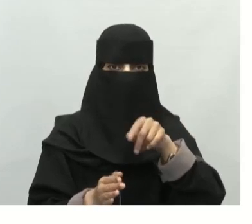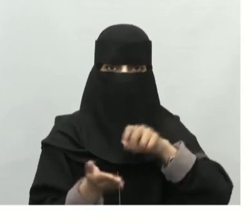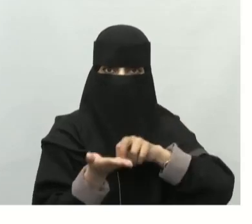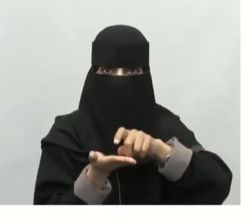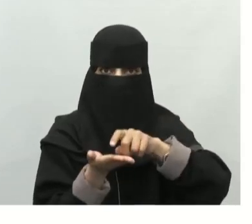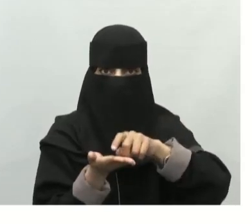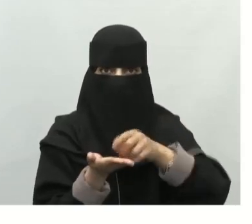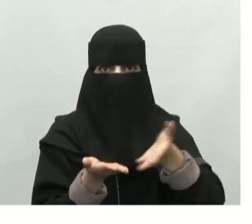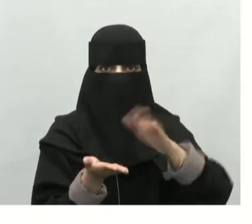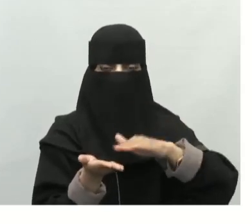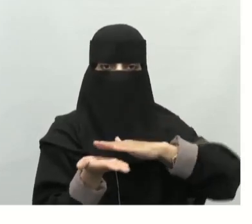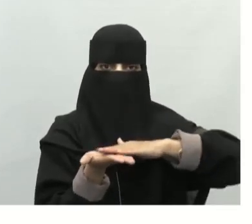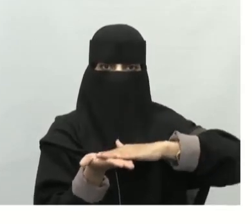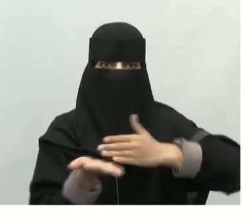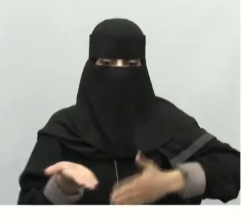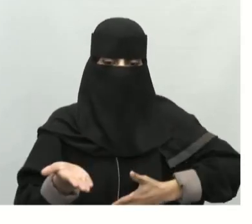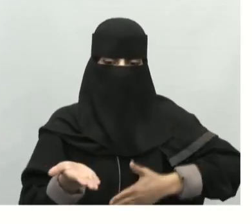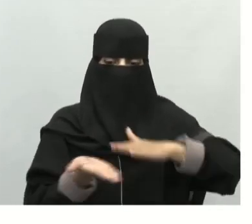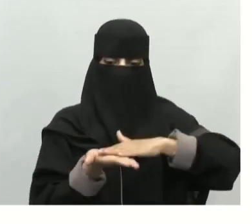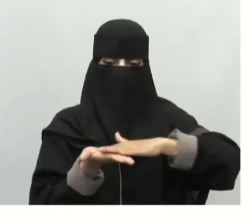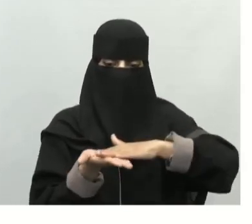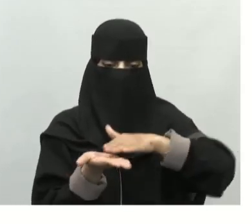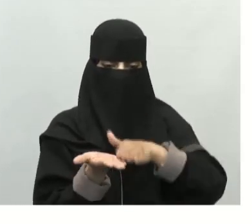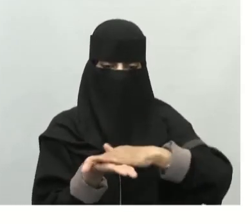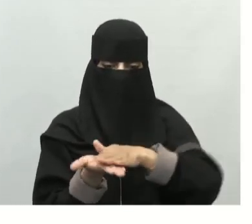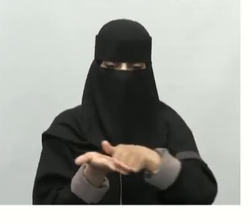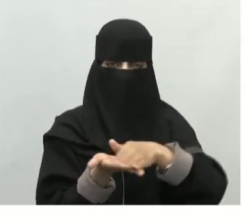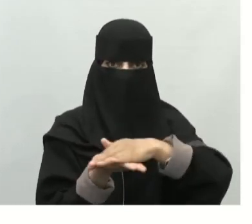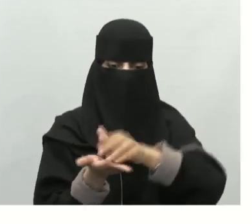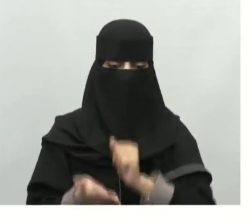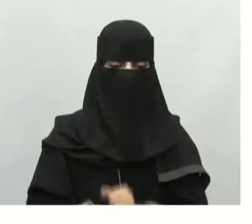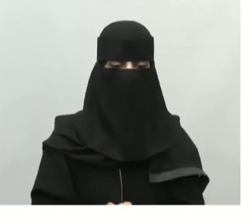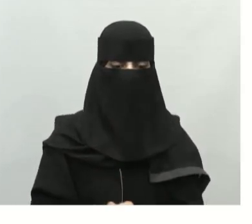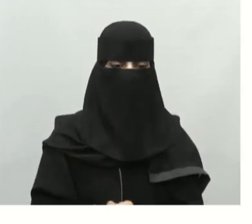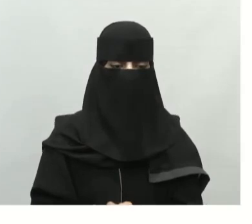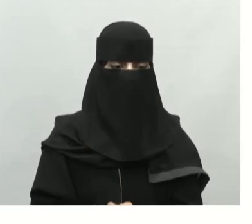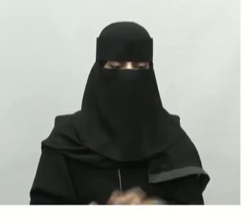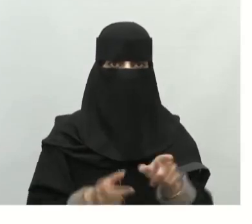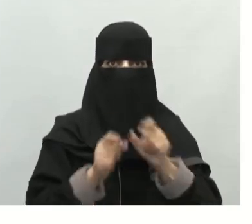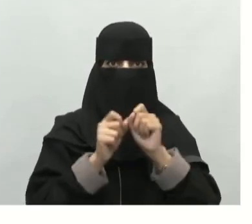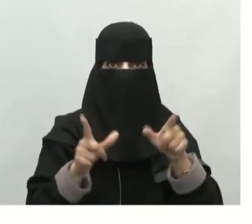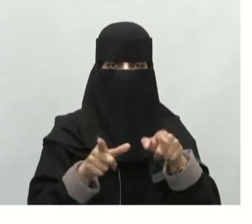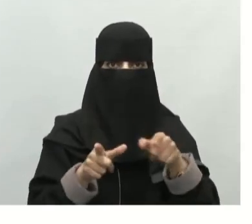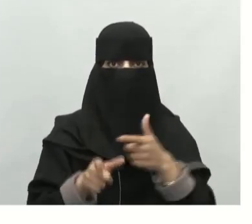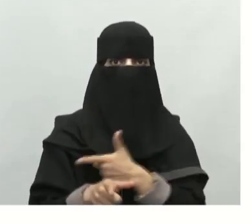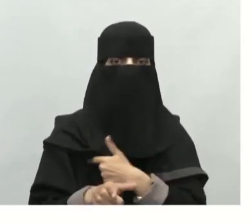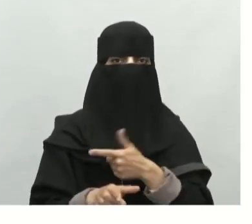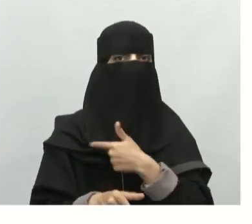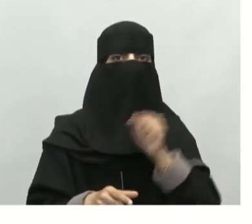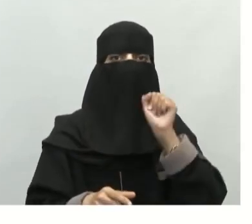يمشي على بطنه على بطنه فهذه ما تسمى